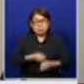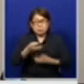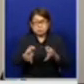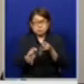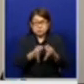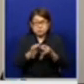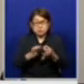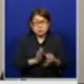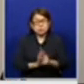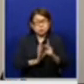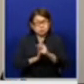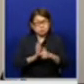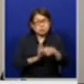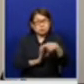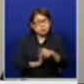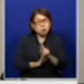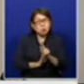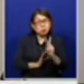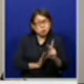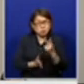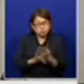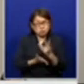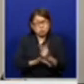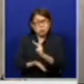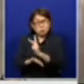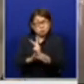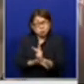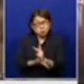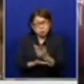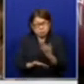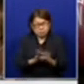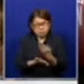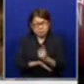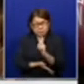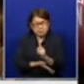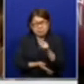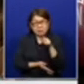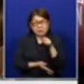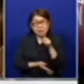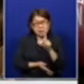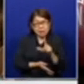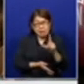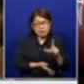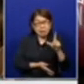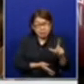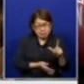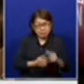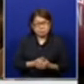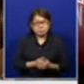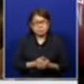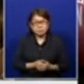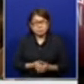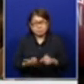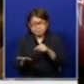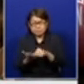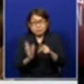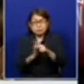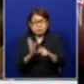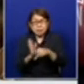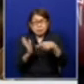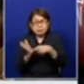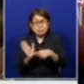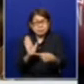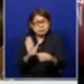พ.ร.ก.เงินกู้1ล้านล้านบาทซึ่งฉบับนี้มีส่วนในเรื่องของ